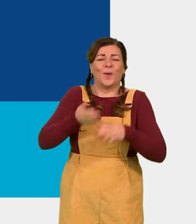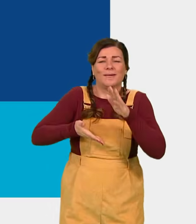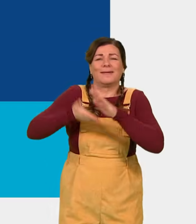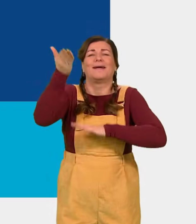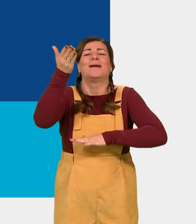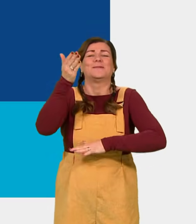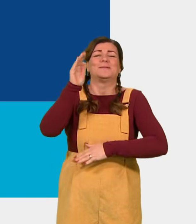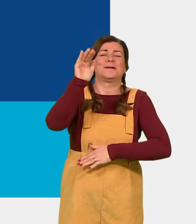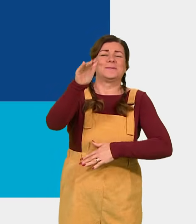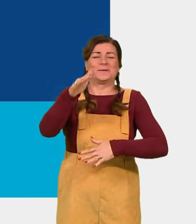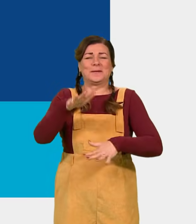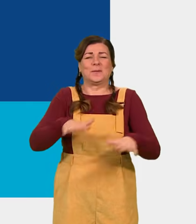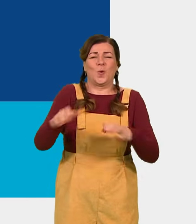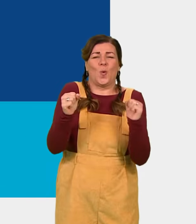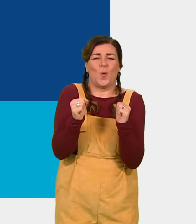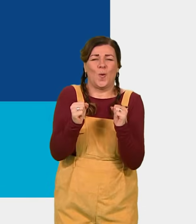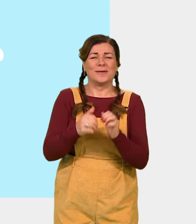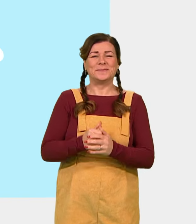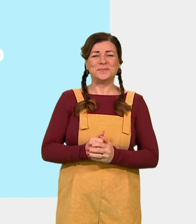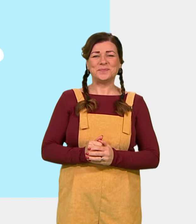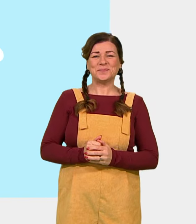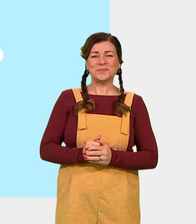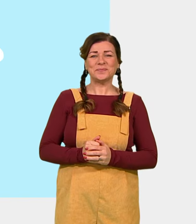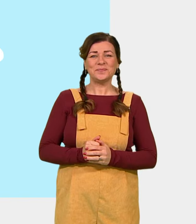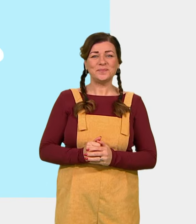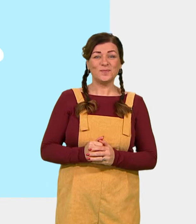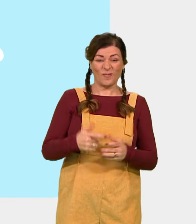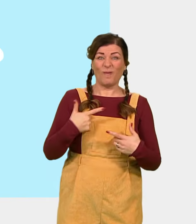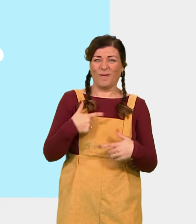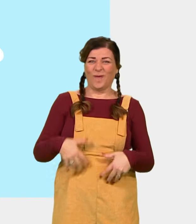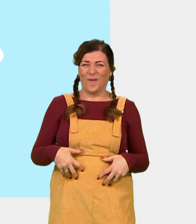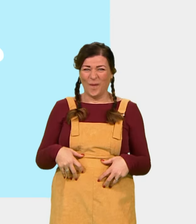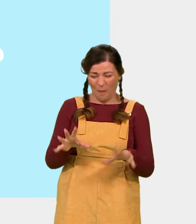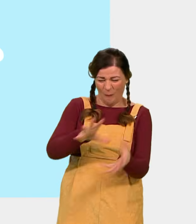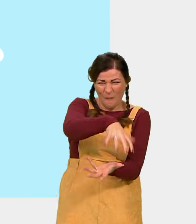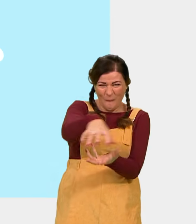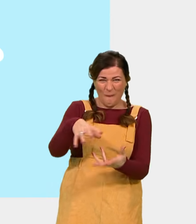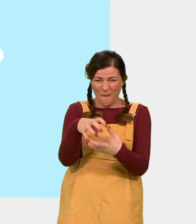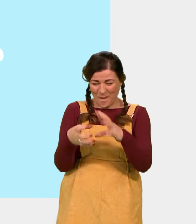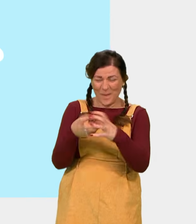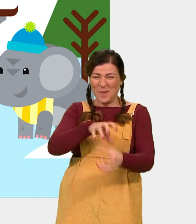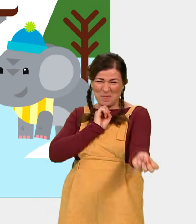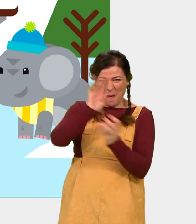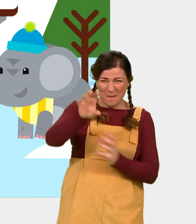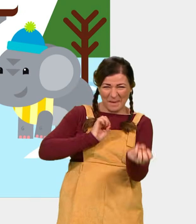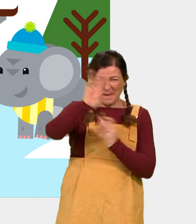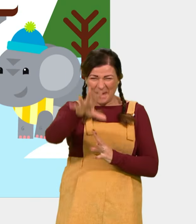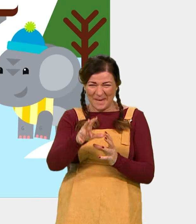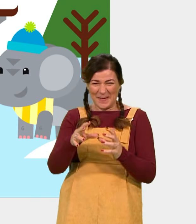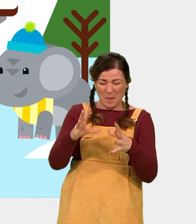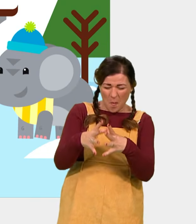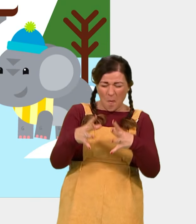lliwgar cyn mentro mas i'r oerfel. Dechreuodd bolgi daflu peli eira'n syth. Taflodd